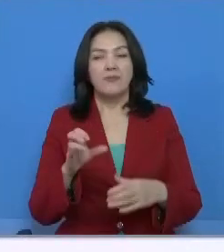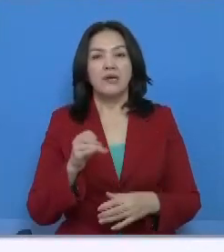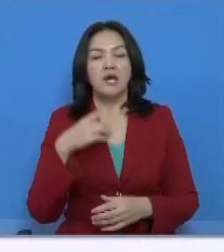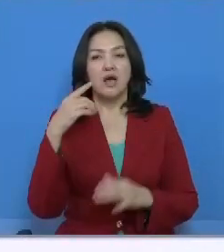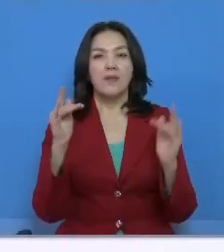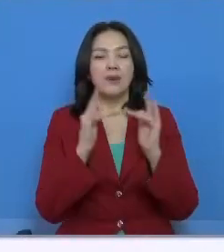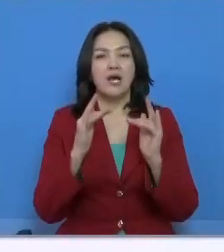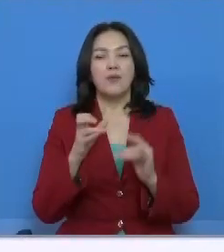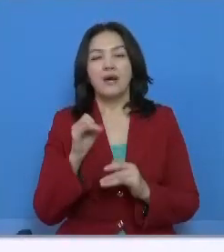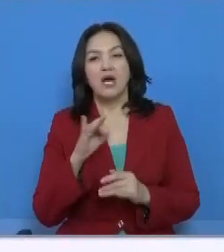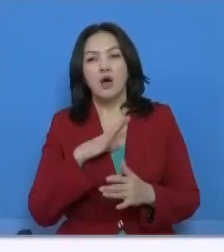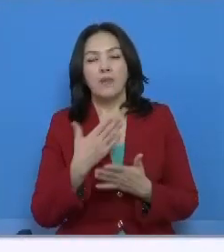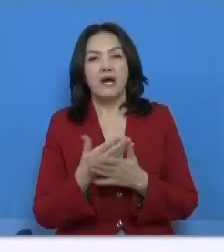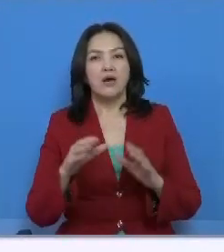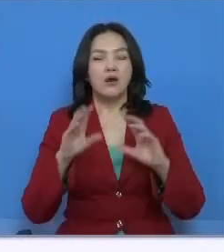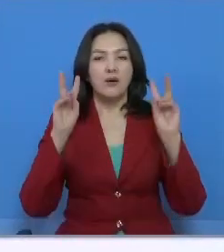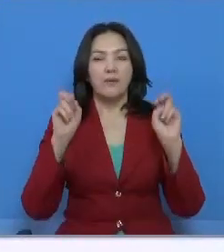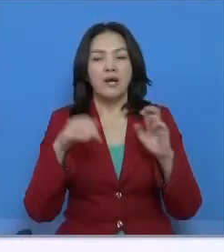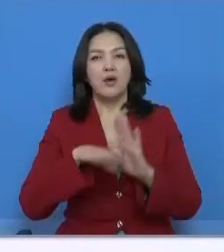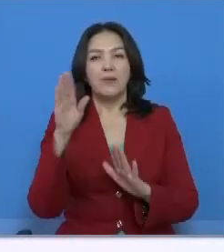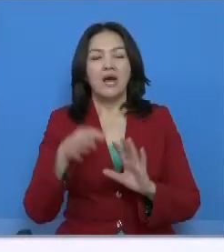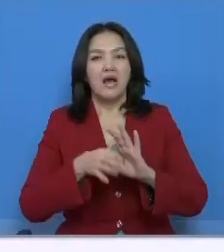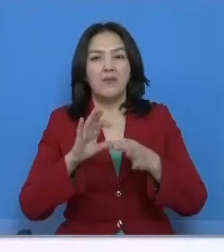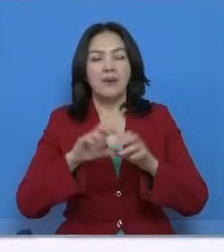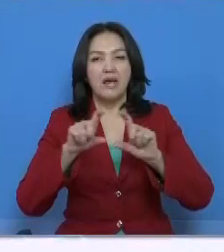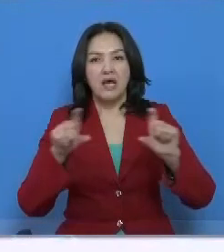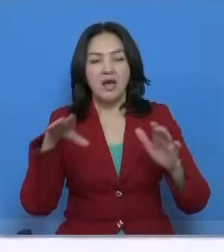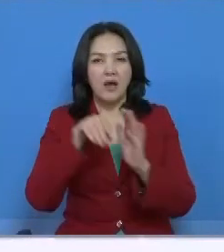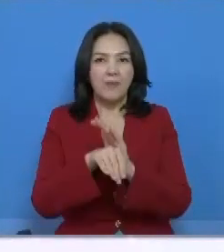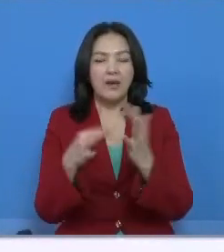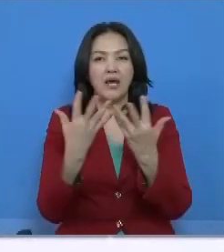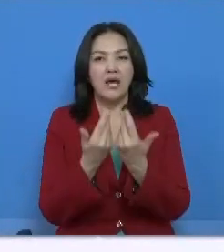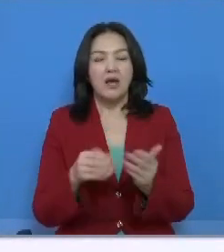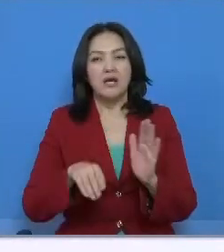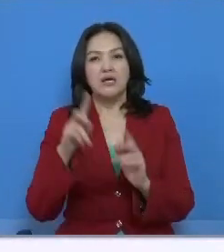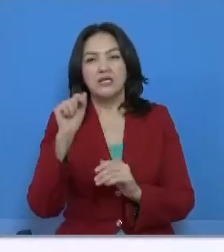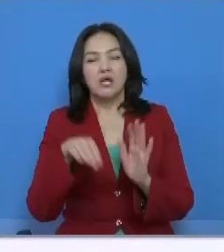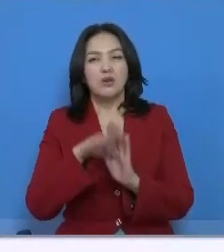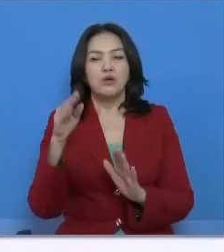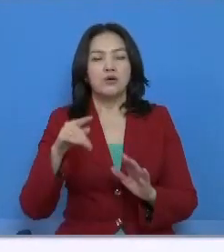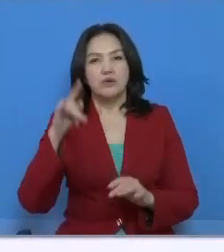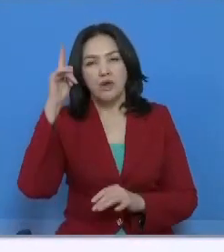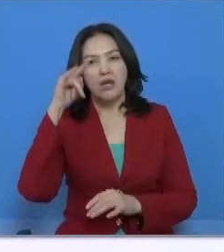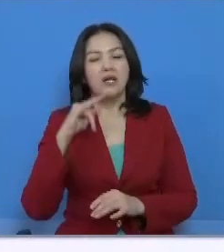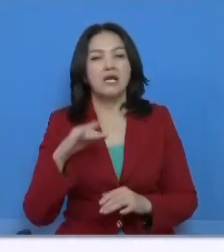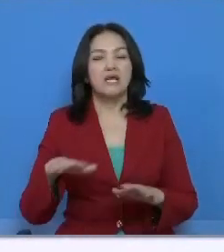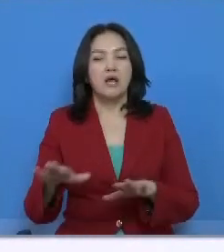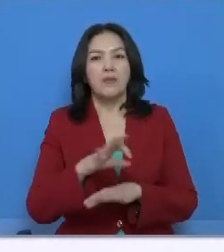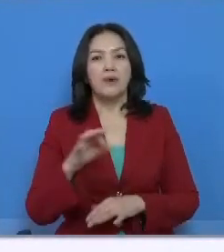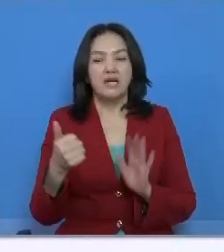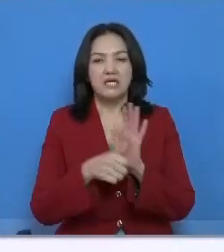Лицей-интернат «Белем Инновация» удостоен звания «Лучшая олимпийская школа» и вошел в число 100 лучших школ Казахстана, 6 школ